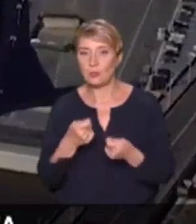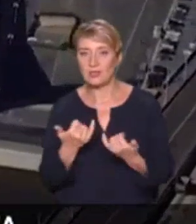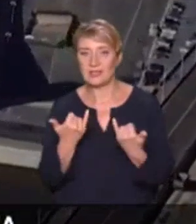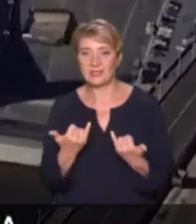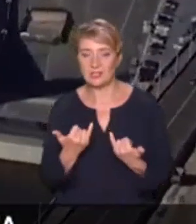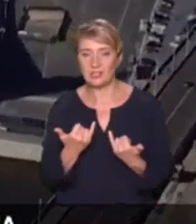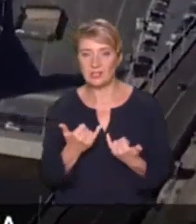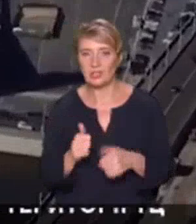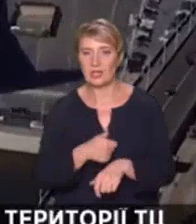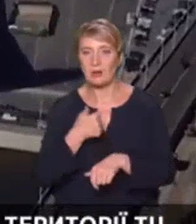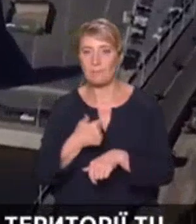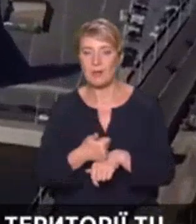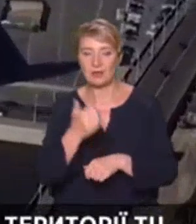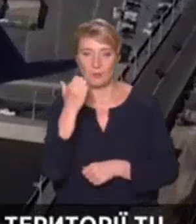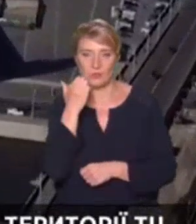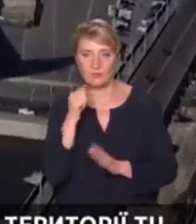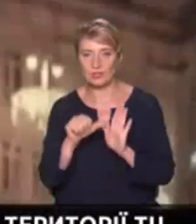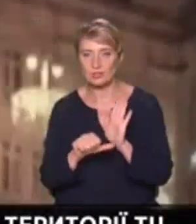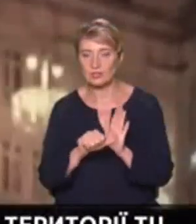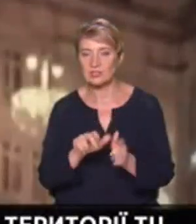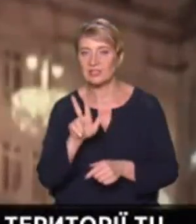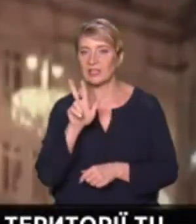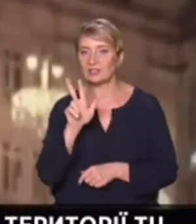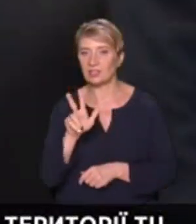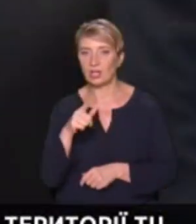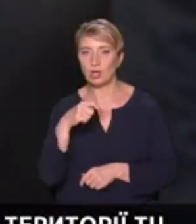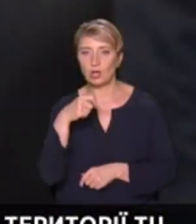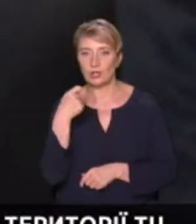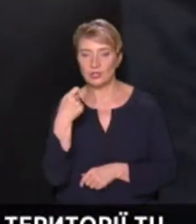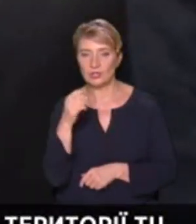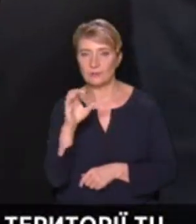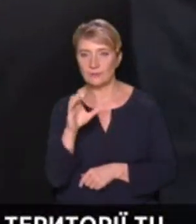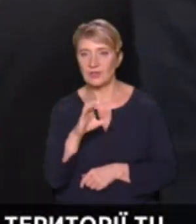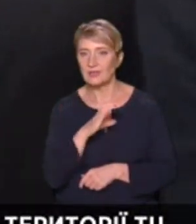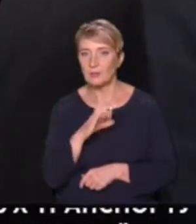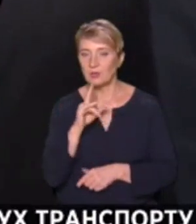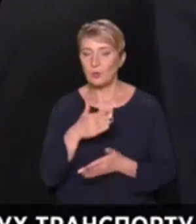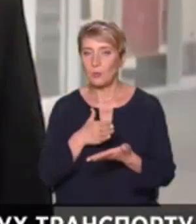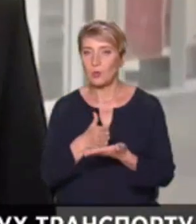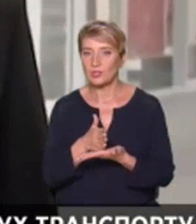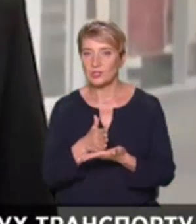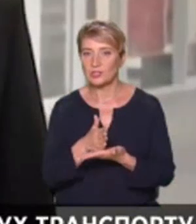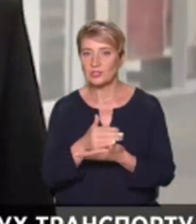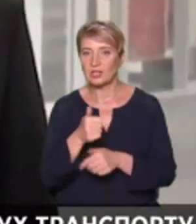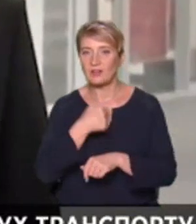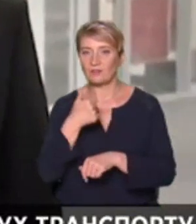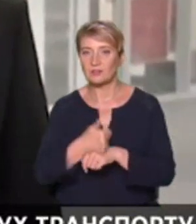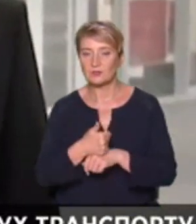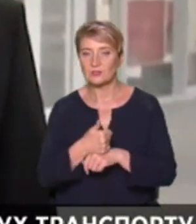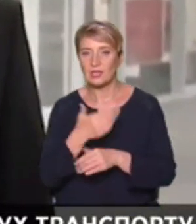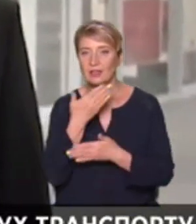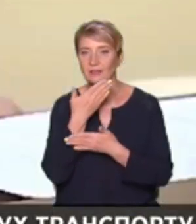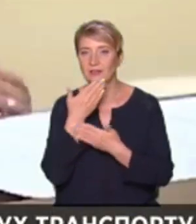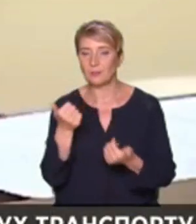Москви, 63-річний Сергій Собянін. Він один із небагатьох із політичної верхівки, хто відносно не